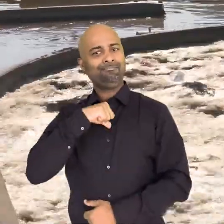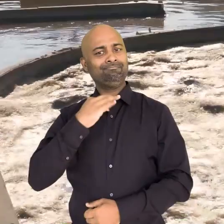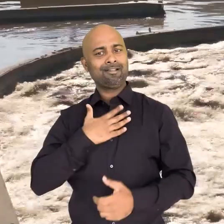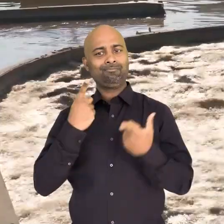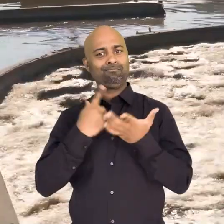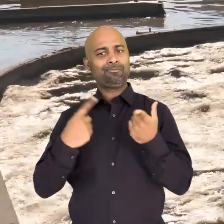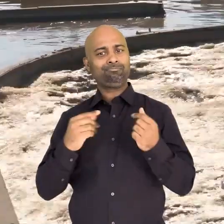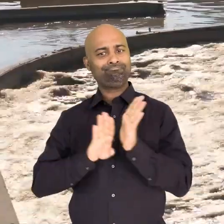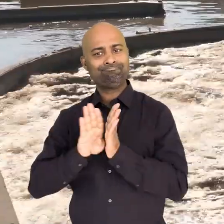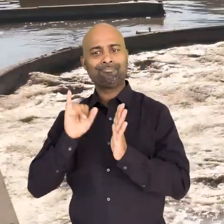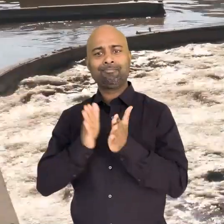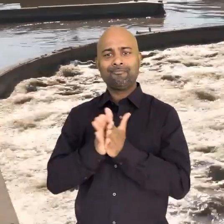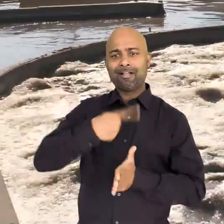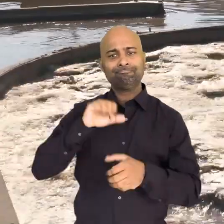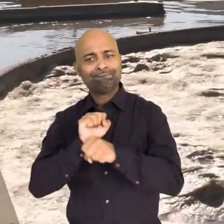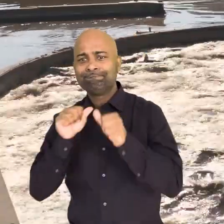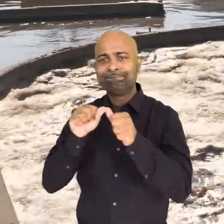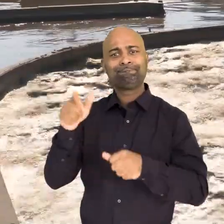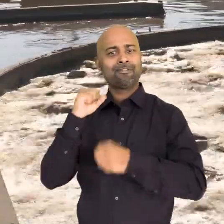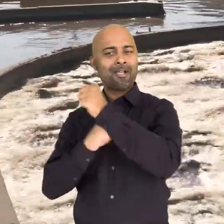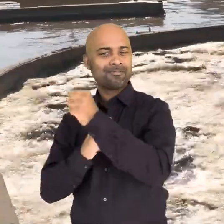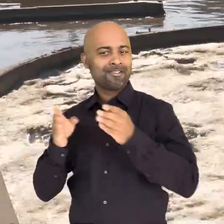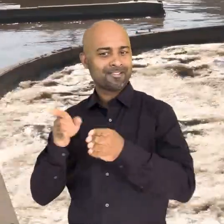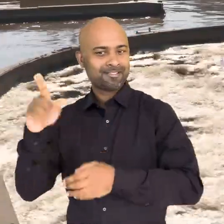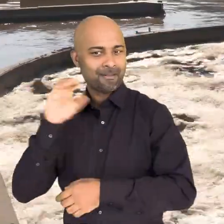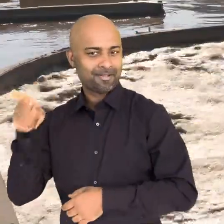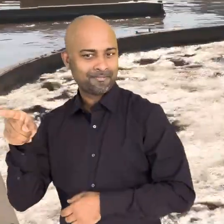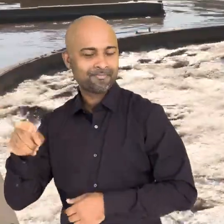développé, puis c'est ce qui me motive à travailler à la Fondation Rivière.